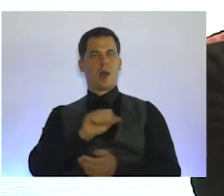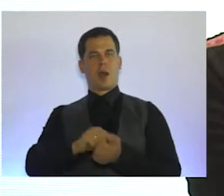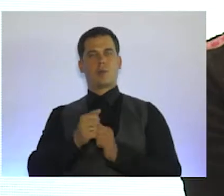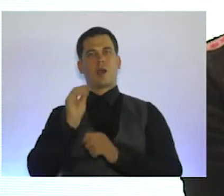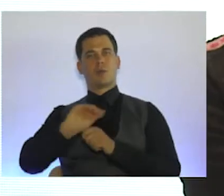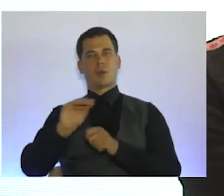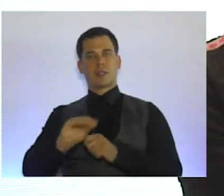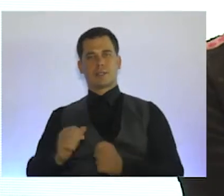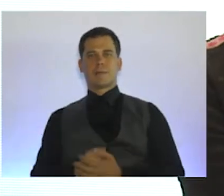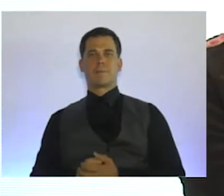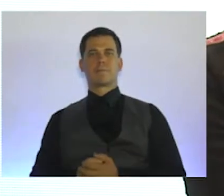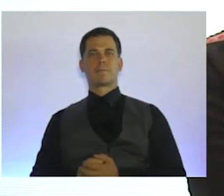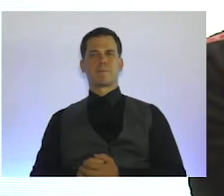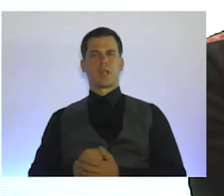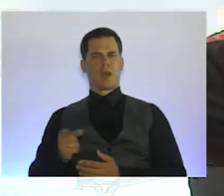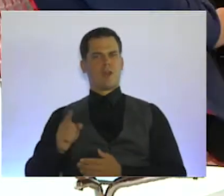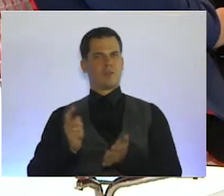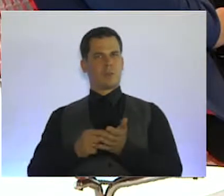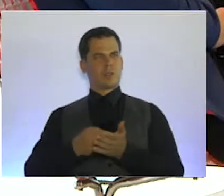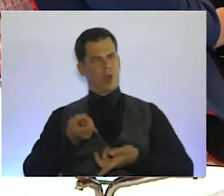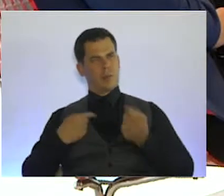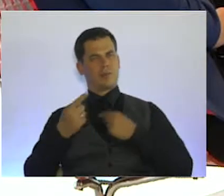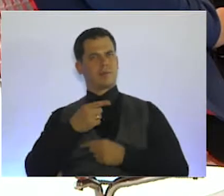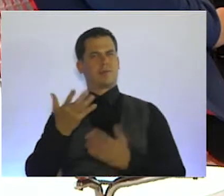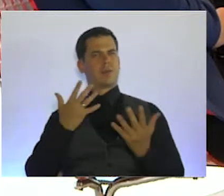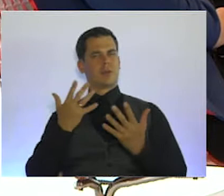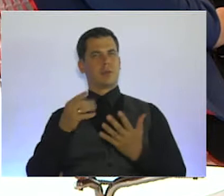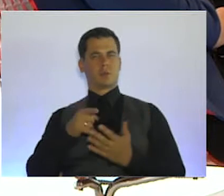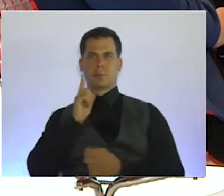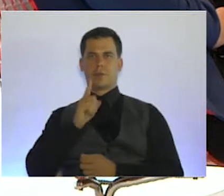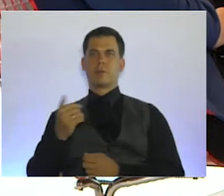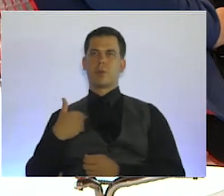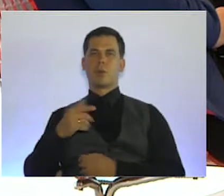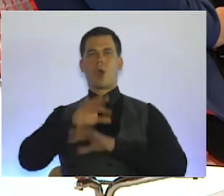właśnie, dwa słowa o tym, jak to działa, bo pani powiedziała o tym zapleczu takim